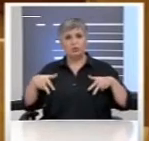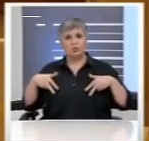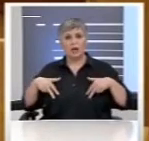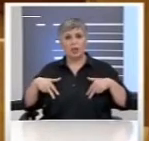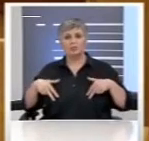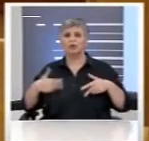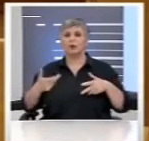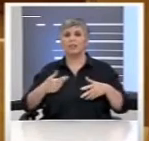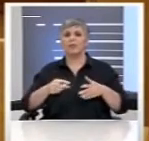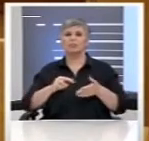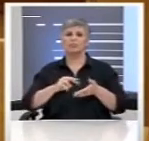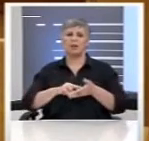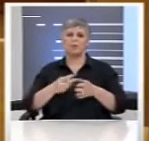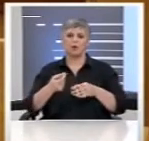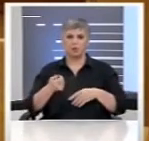το Υπουργείο Οικονομικών.